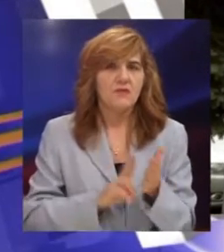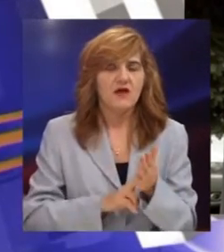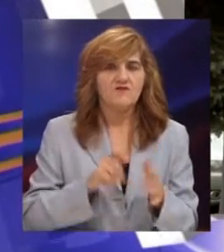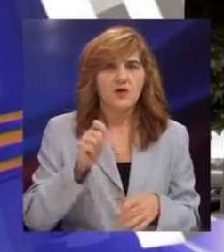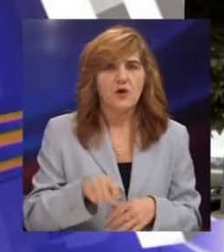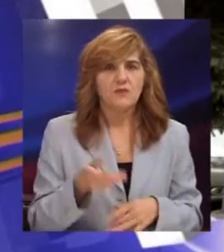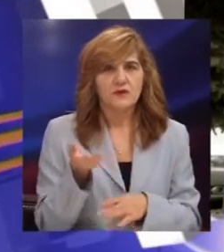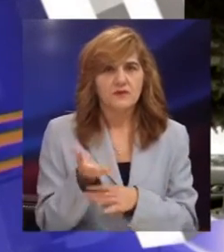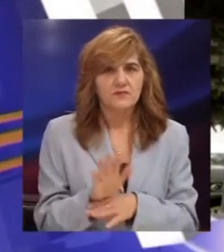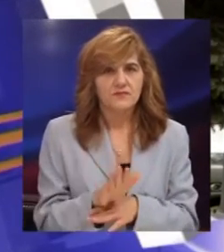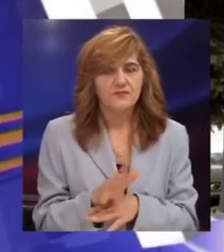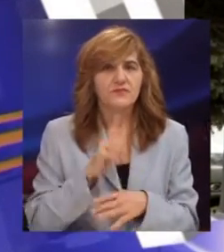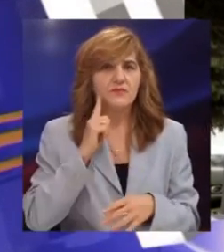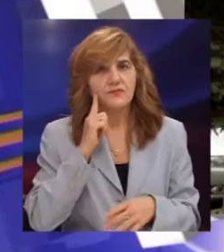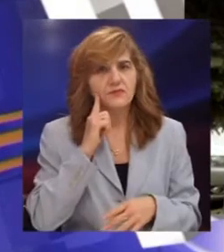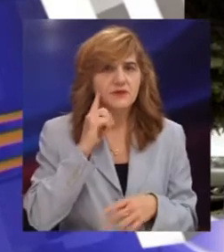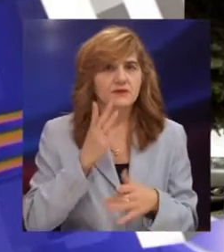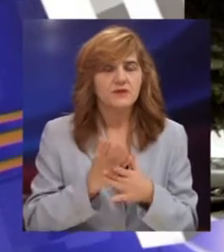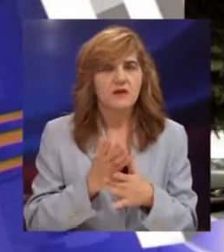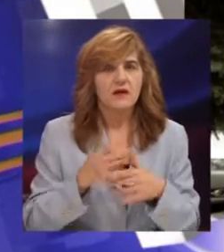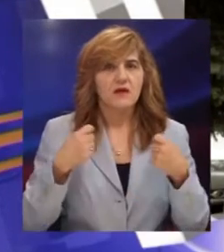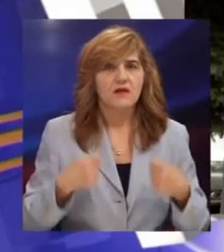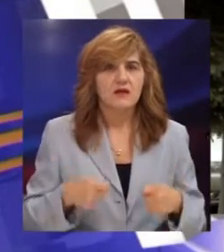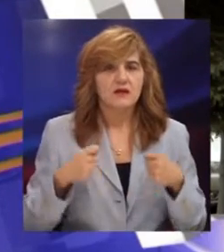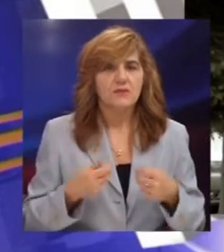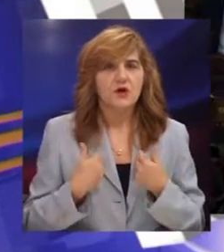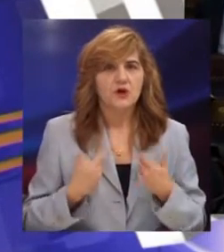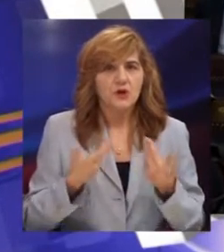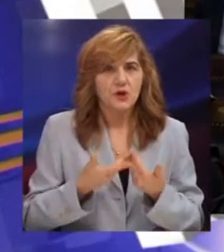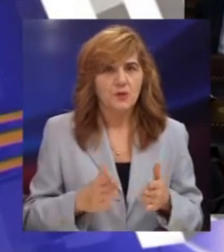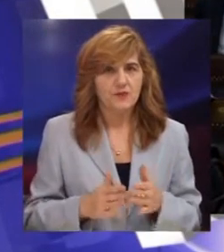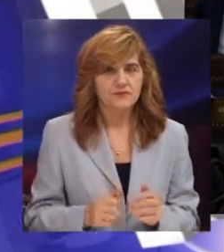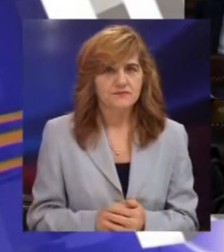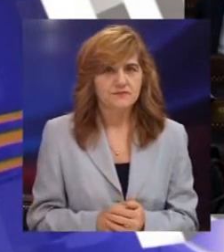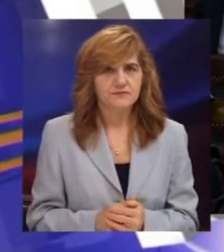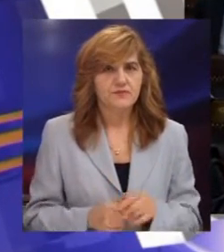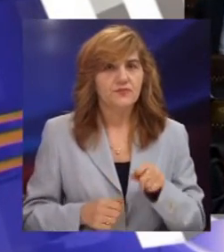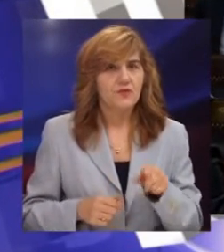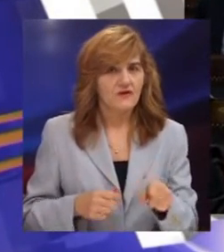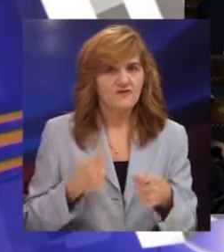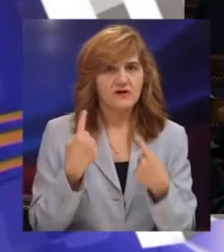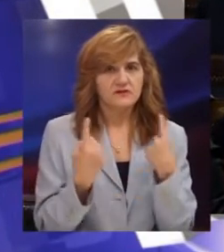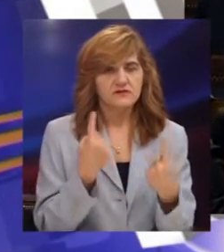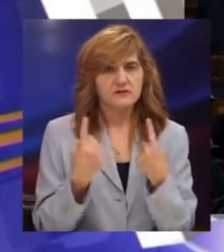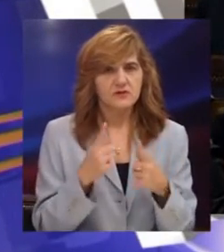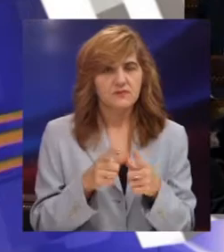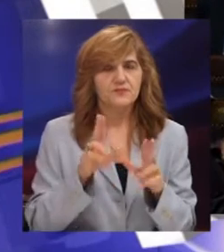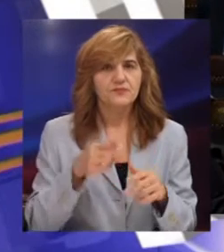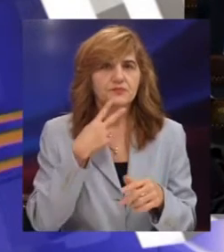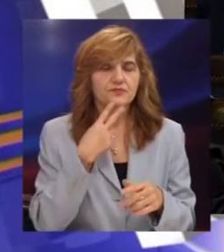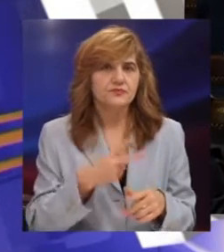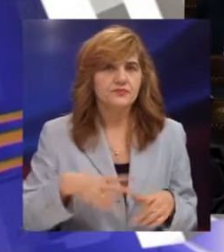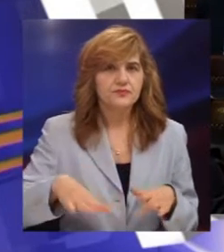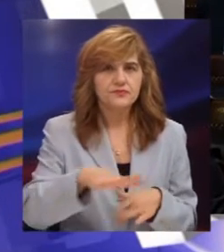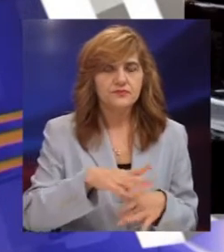odbornike i mislim da demokratija gubi smisao. Ovakva situacija može se zahvaliti činjenici da građani na